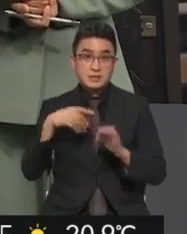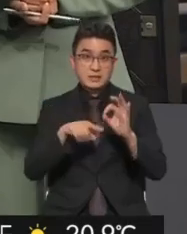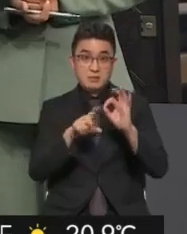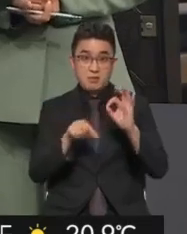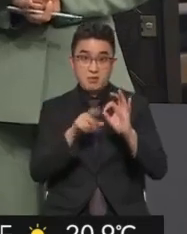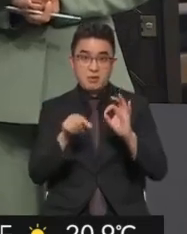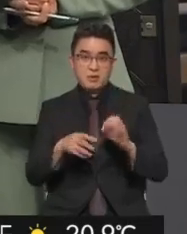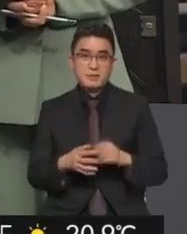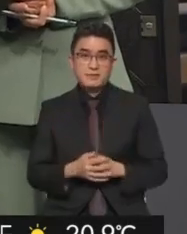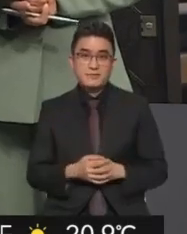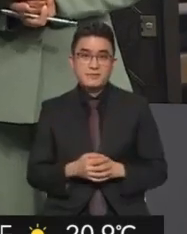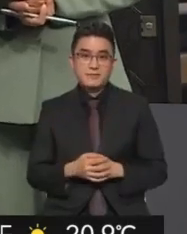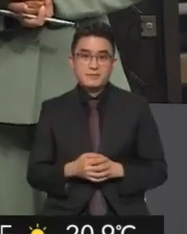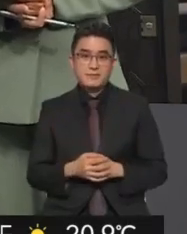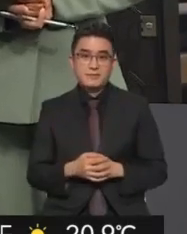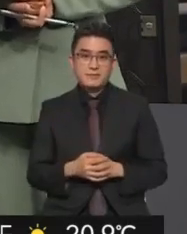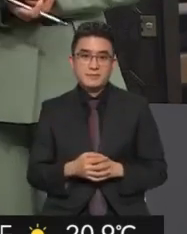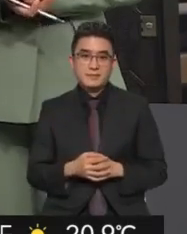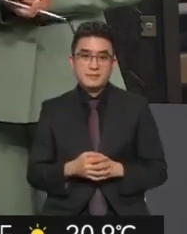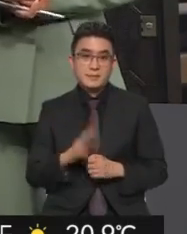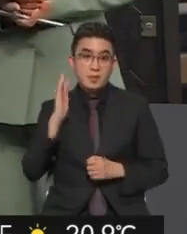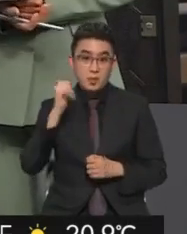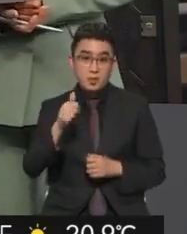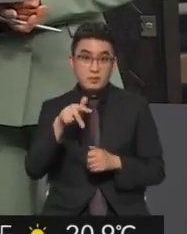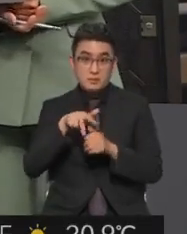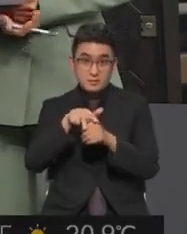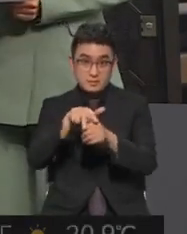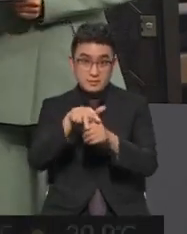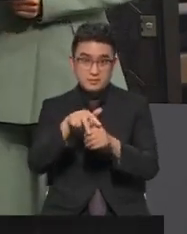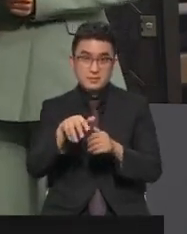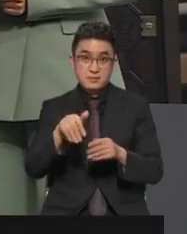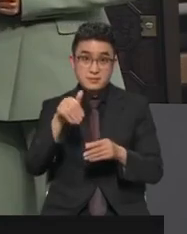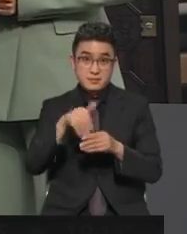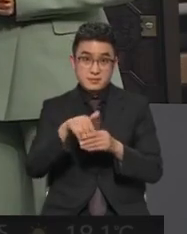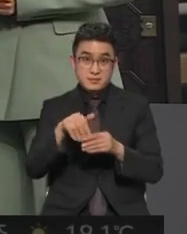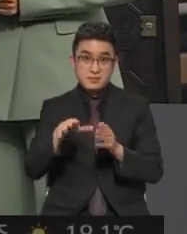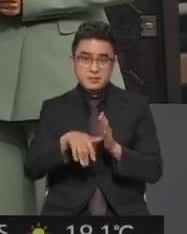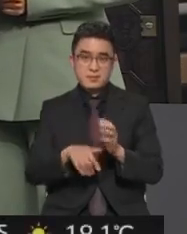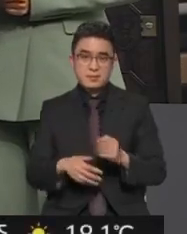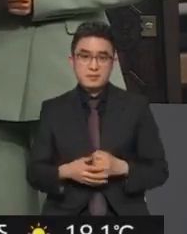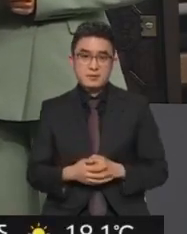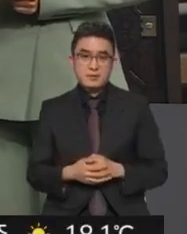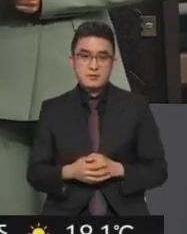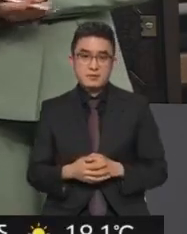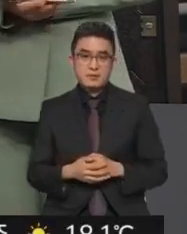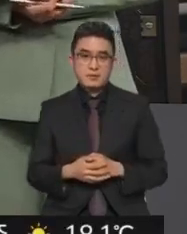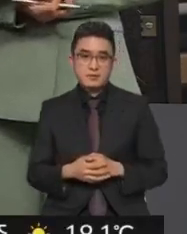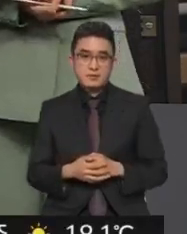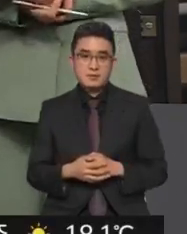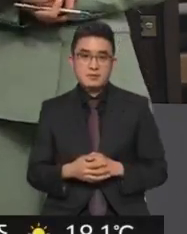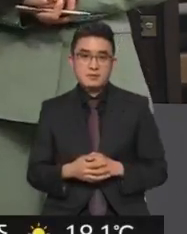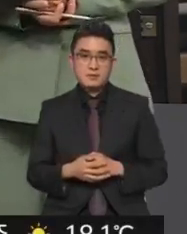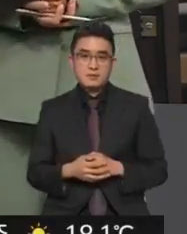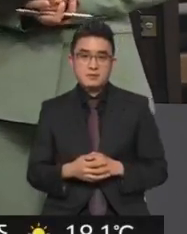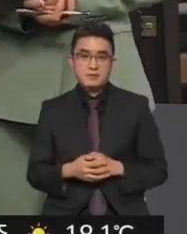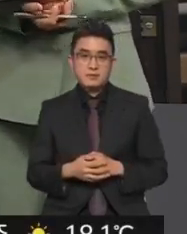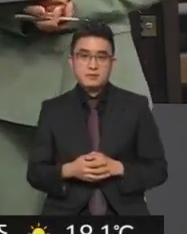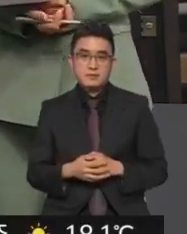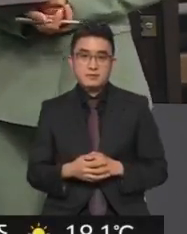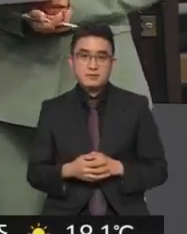이재명 대선 후보 시절이죠 선거 결과에 따라서이 대표가 대통령이 될 수도 있었던